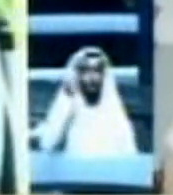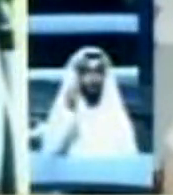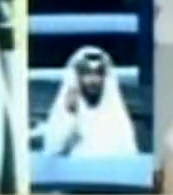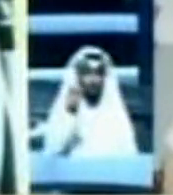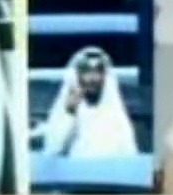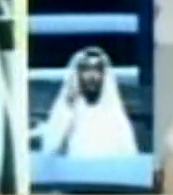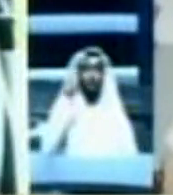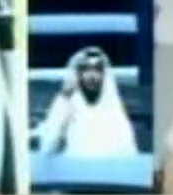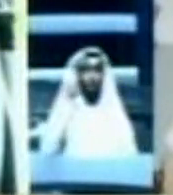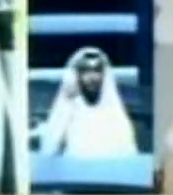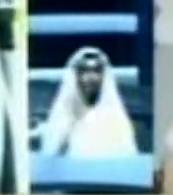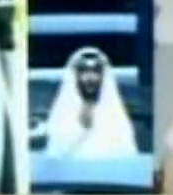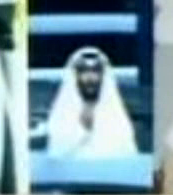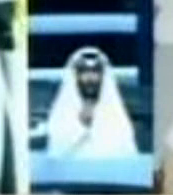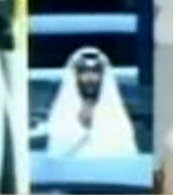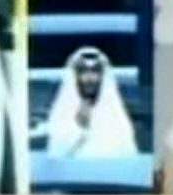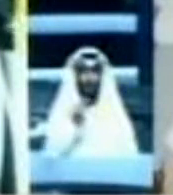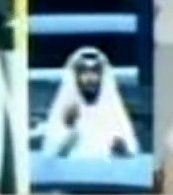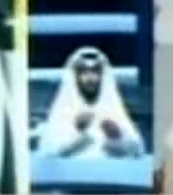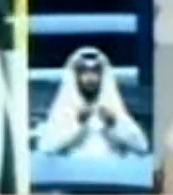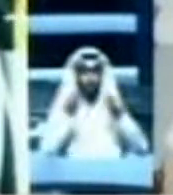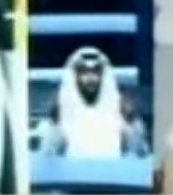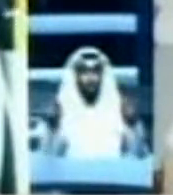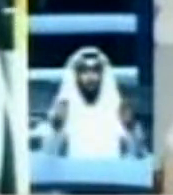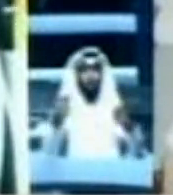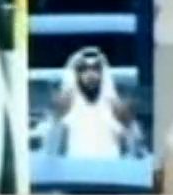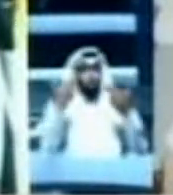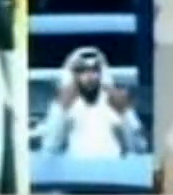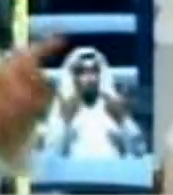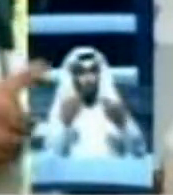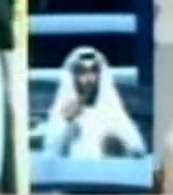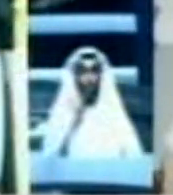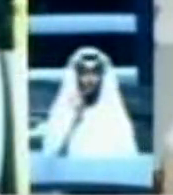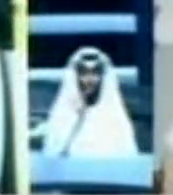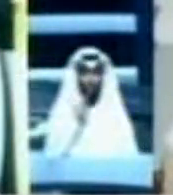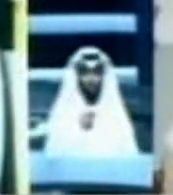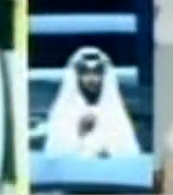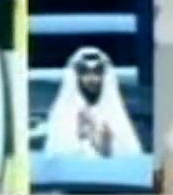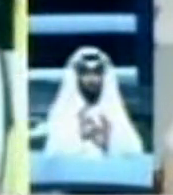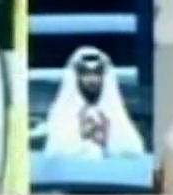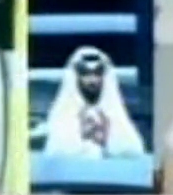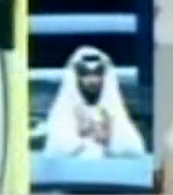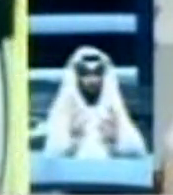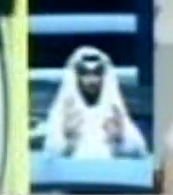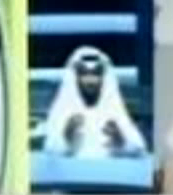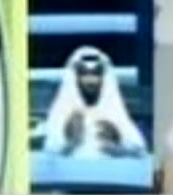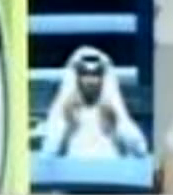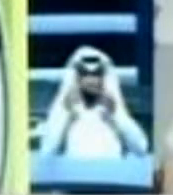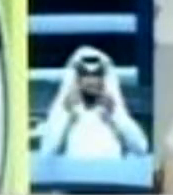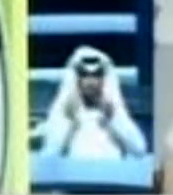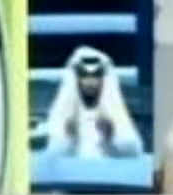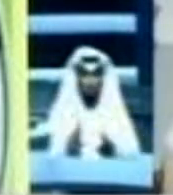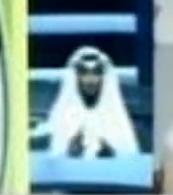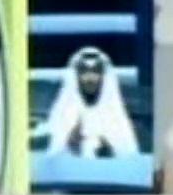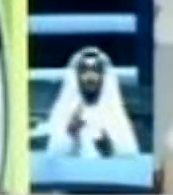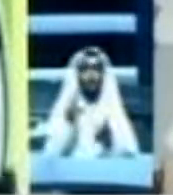على إن شاء الله في المرحلة المستقبلية لهذا الشأن، حتى نصل إلى الملتقى الإعلامي العربي